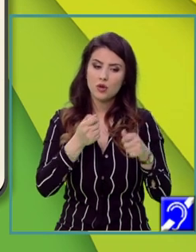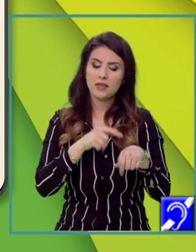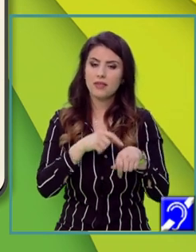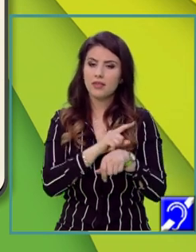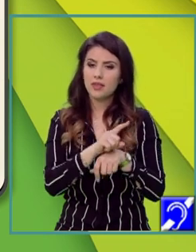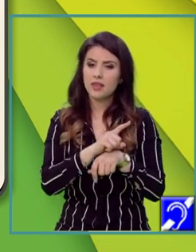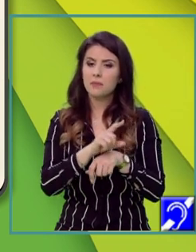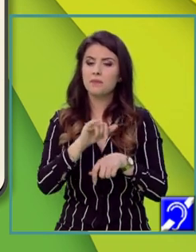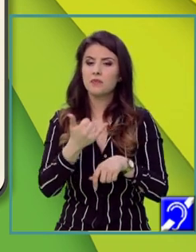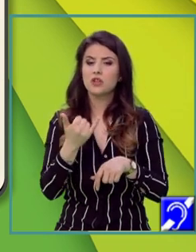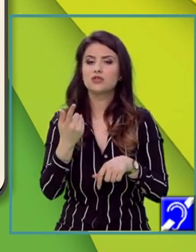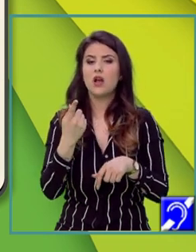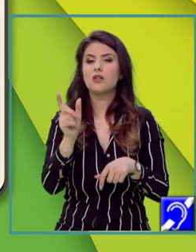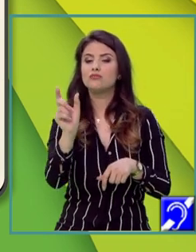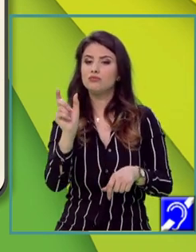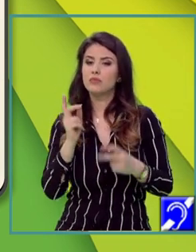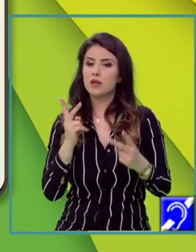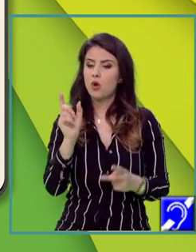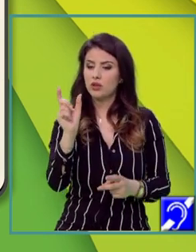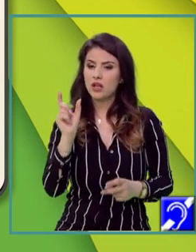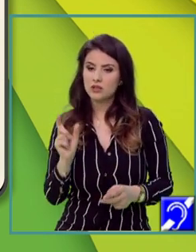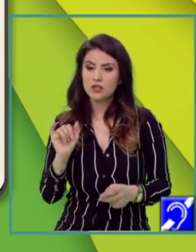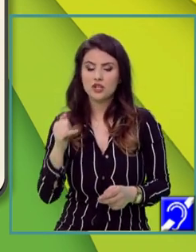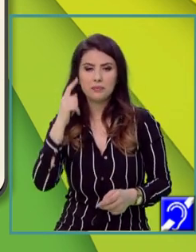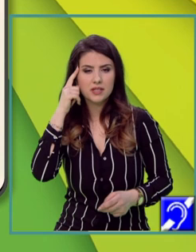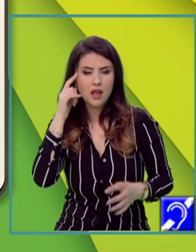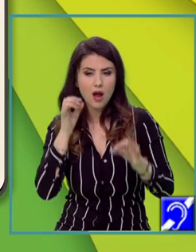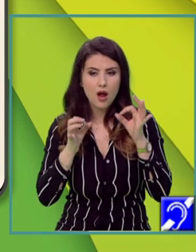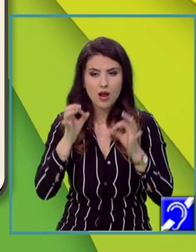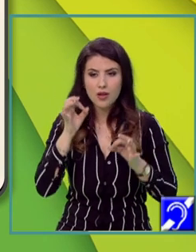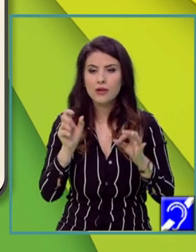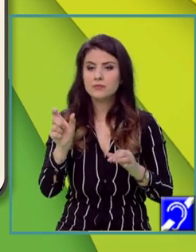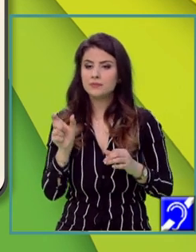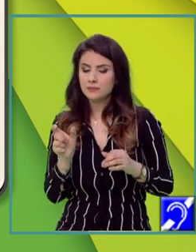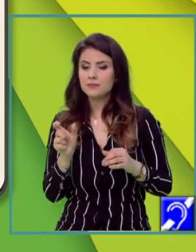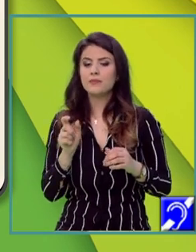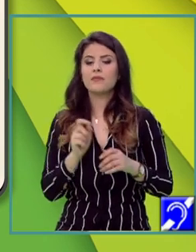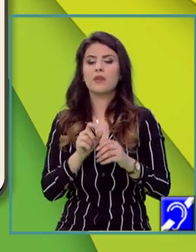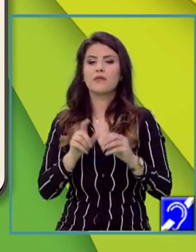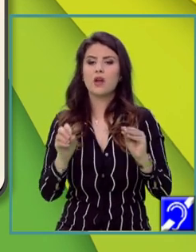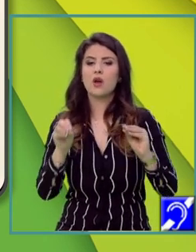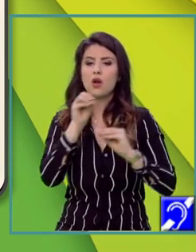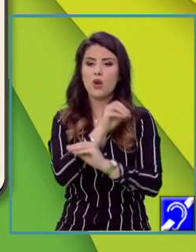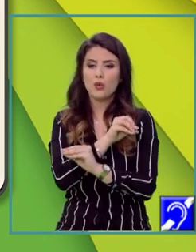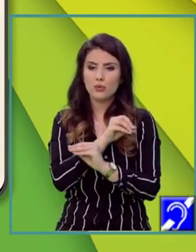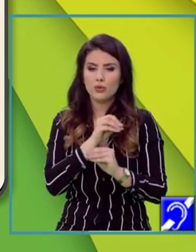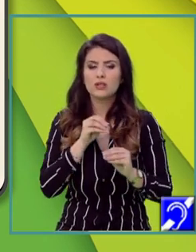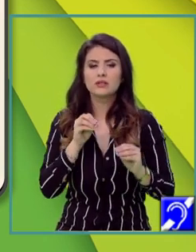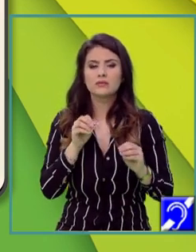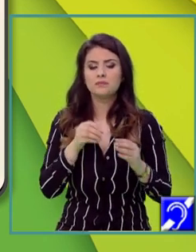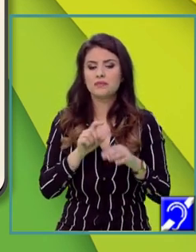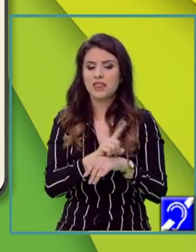și cel psihologic teve psihologic înlocuind noțiunea de timp cu cea de durată